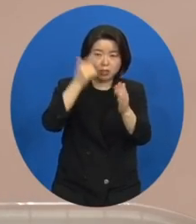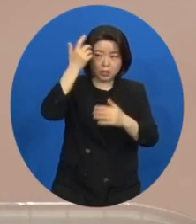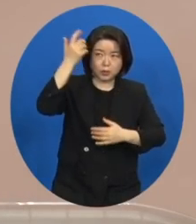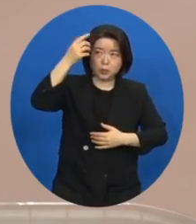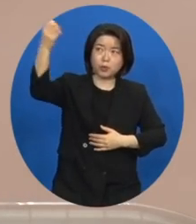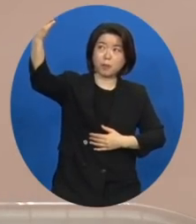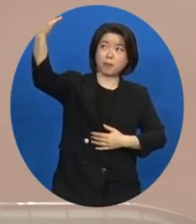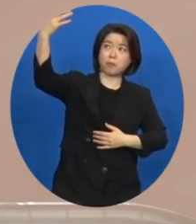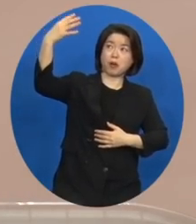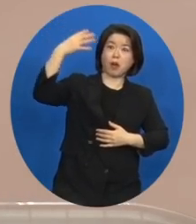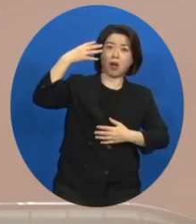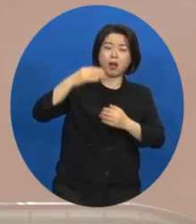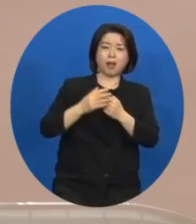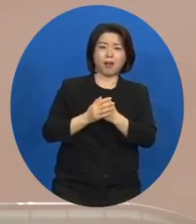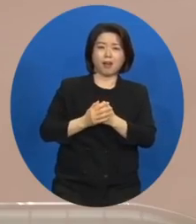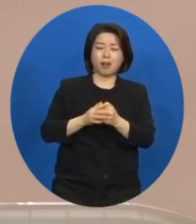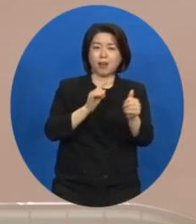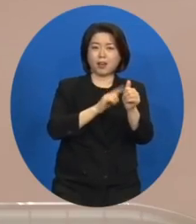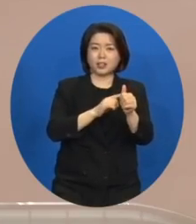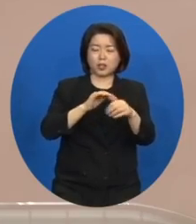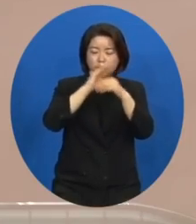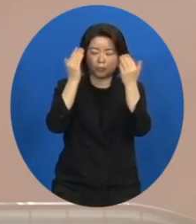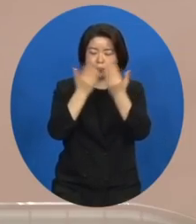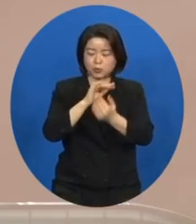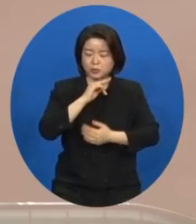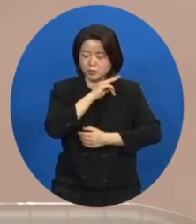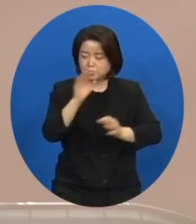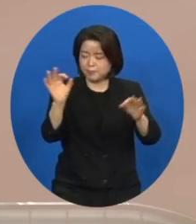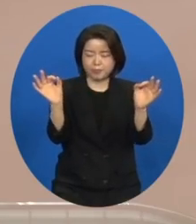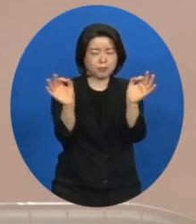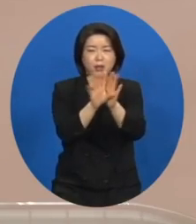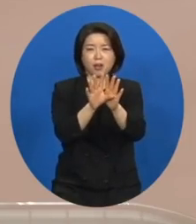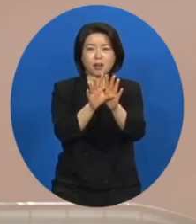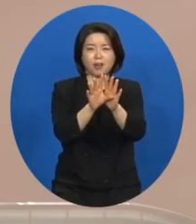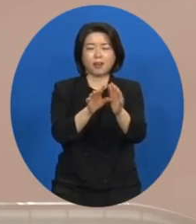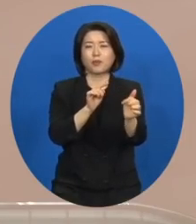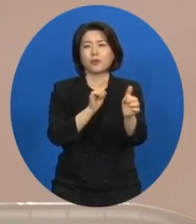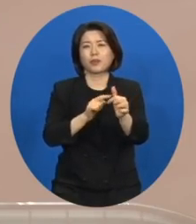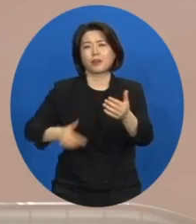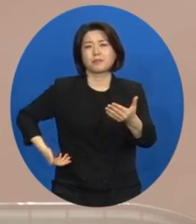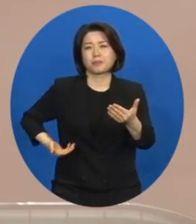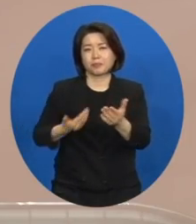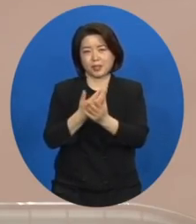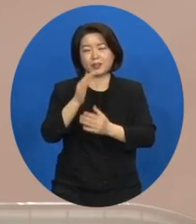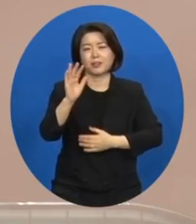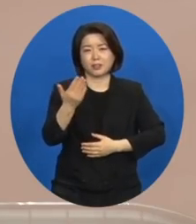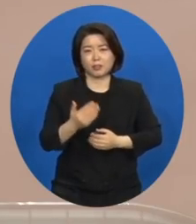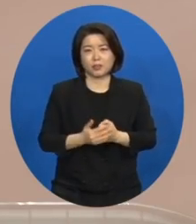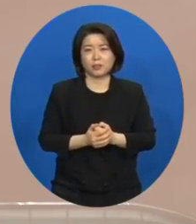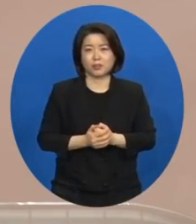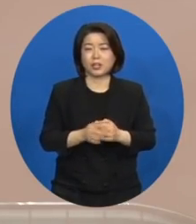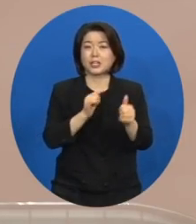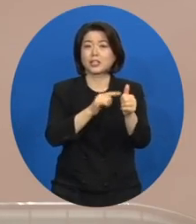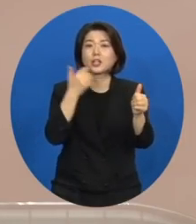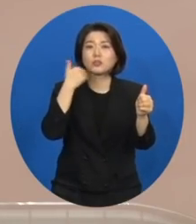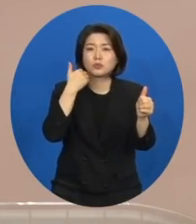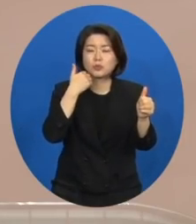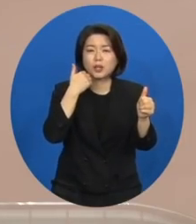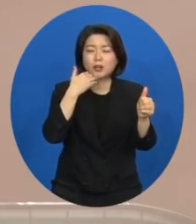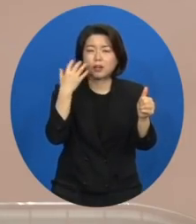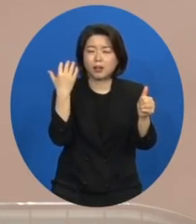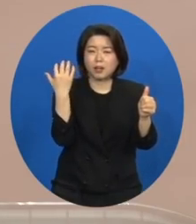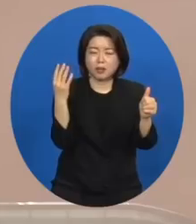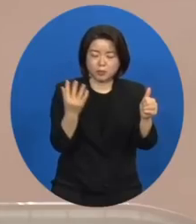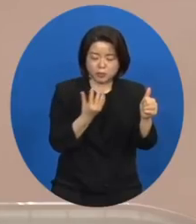그의 모든 의심이 사라집니다 그리고 그가 회심을 하게 되요 그거 누굴까요 섬 어거스트